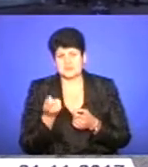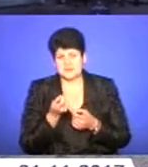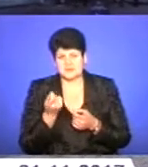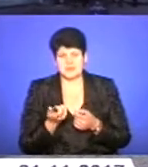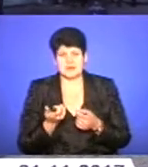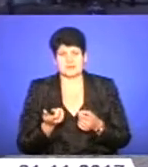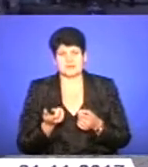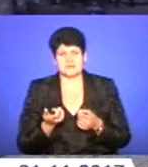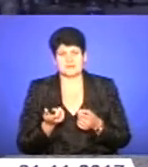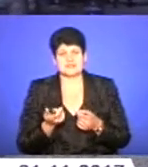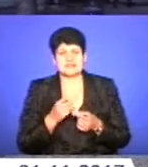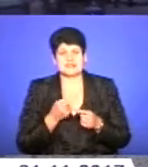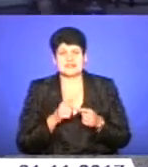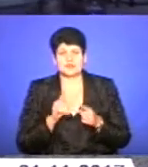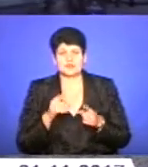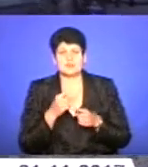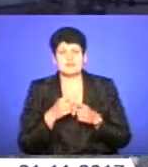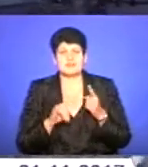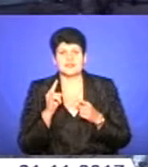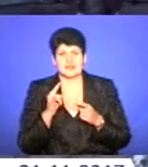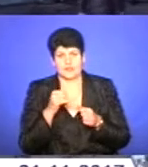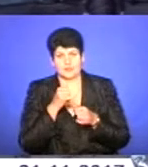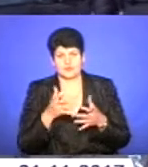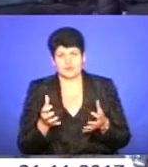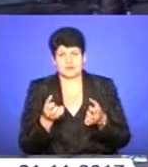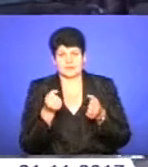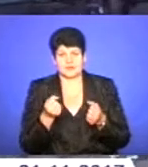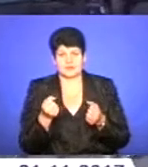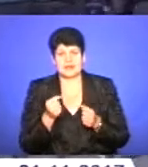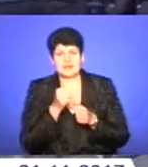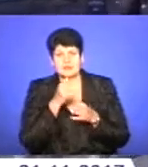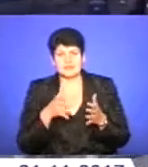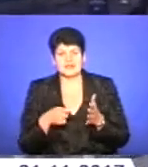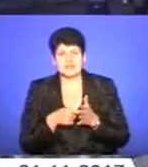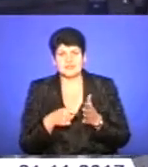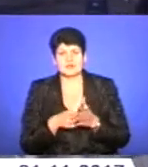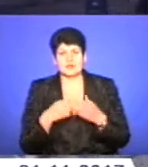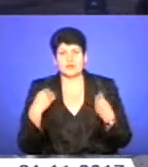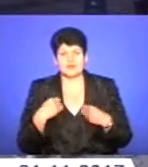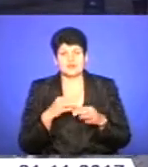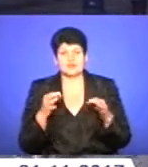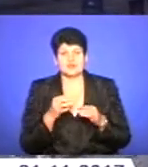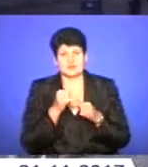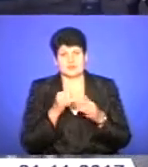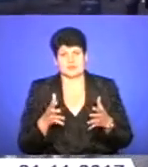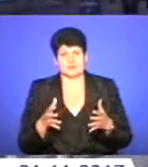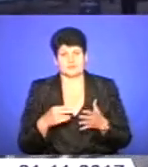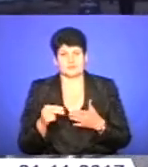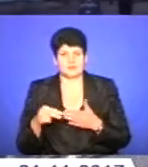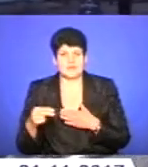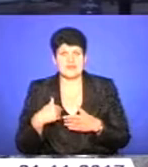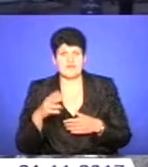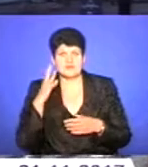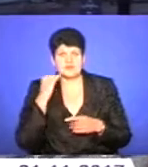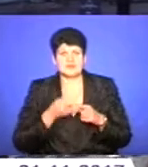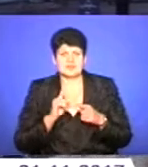то, що пів дитини неможливо утримати, навіть неможливо на харчі, взагалі ні одяг, нічого неможливо утримати. Через те я рахую, що це